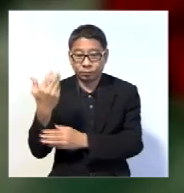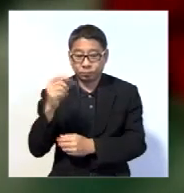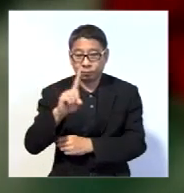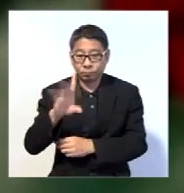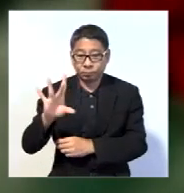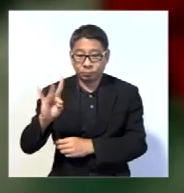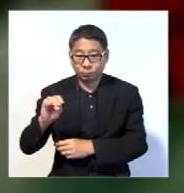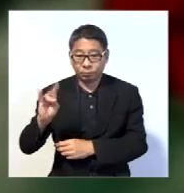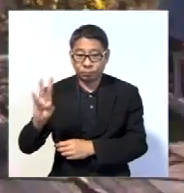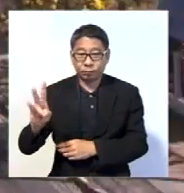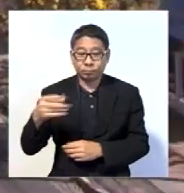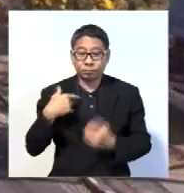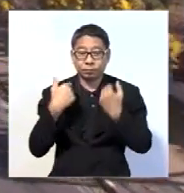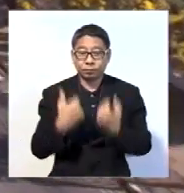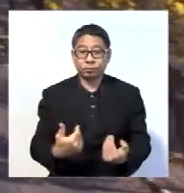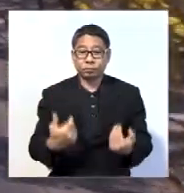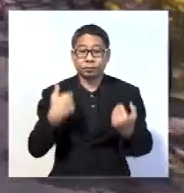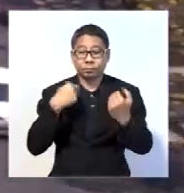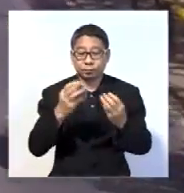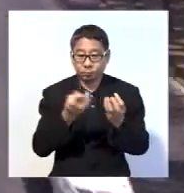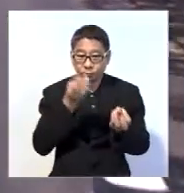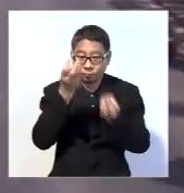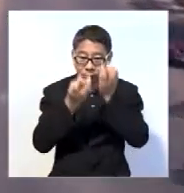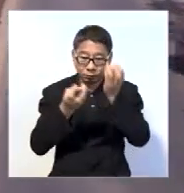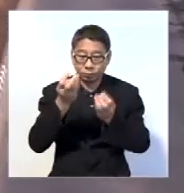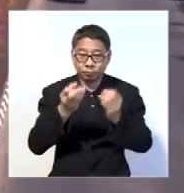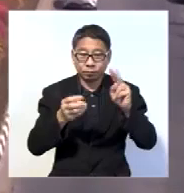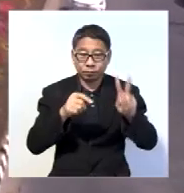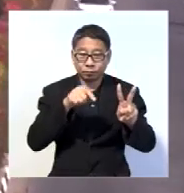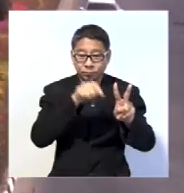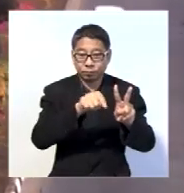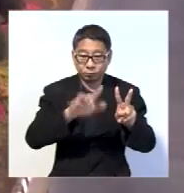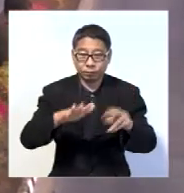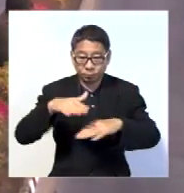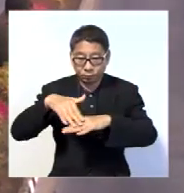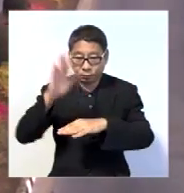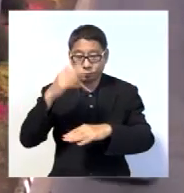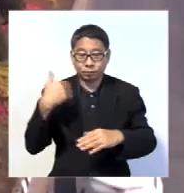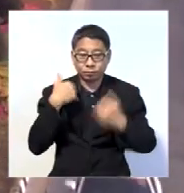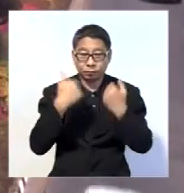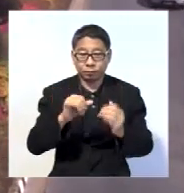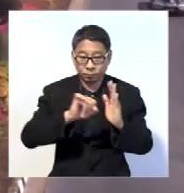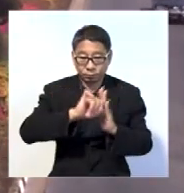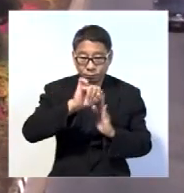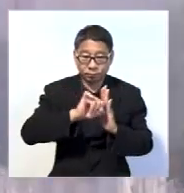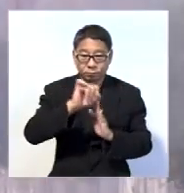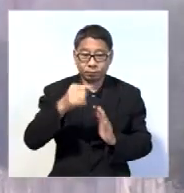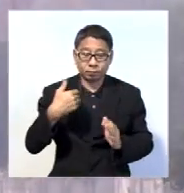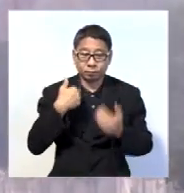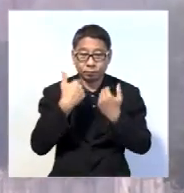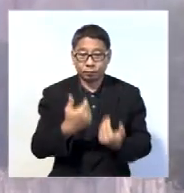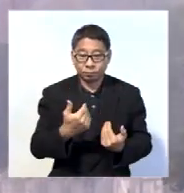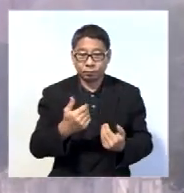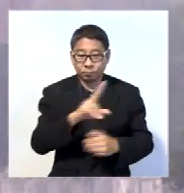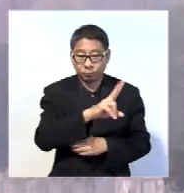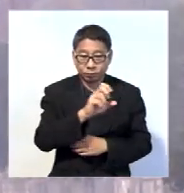งวน187จุดขณะที่สถานการณ์ฝุ่นละอองขนาดเล็ก PM 2.5 มากที่สุดก็คือที่บริเวณเชียงใหม่ไนบาซ่